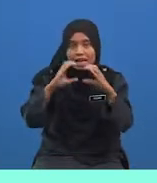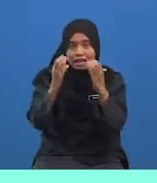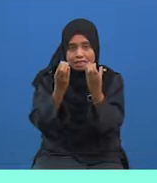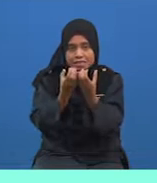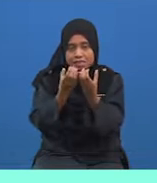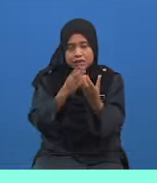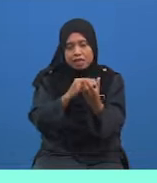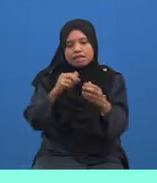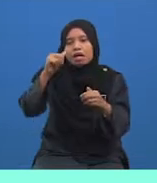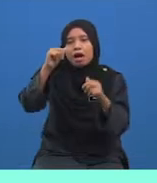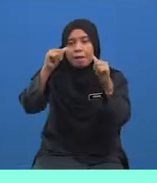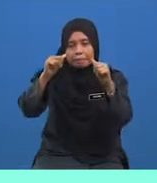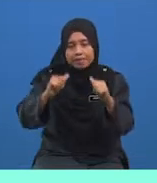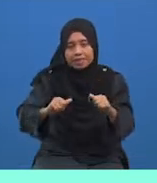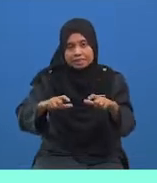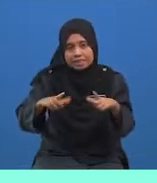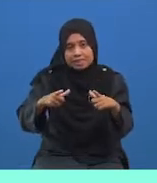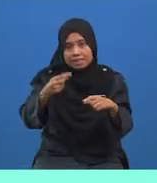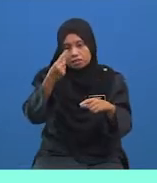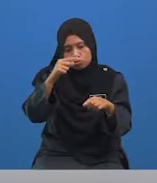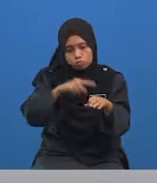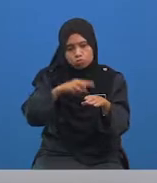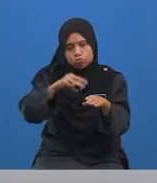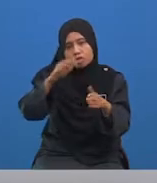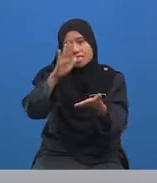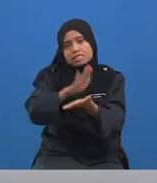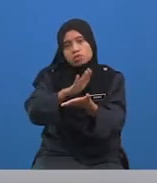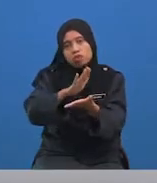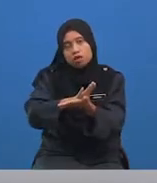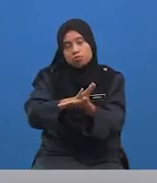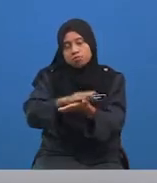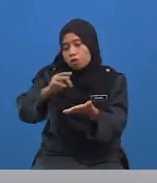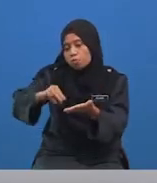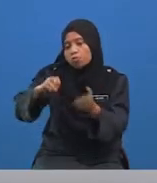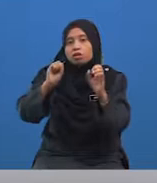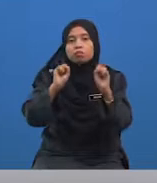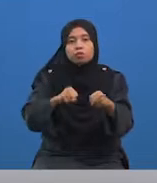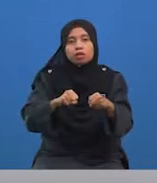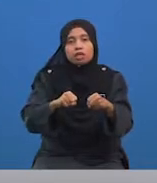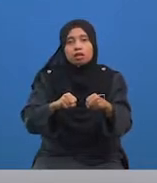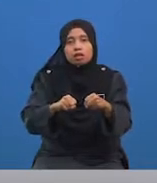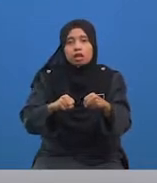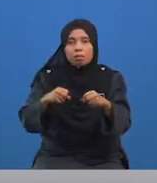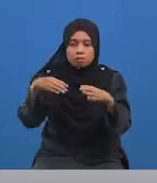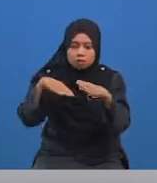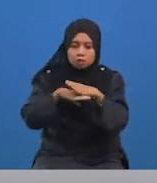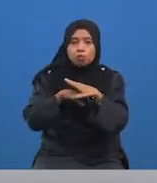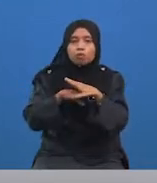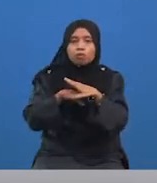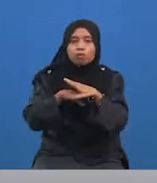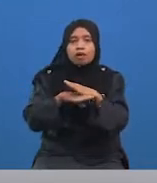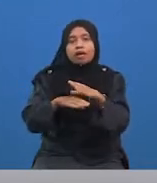yang sesuai untuk murid-murid sekolah. Murid-murid boleh mengakses aplikasi